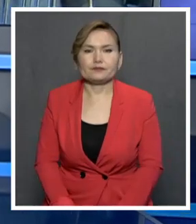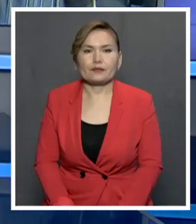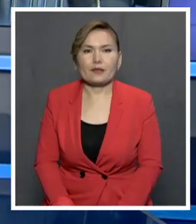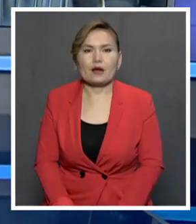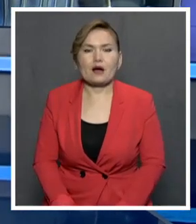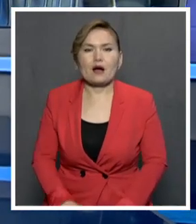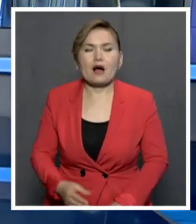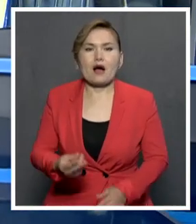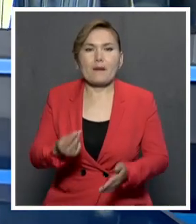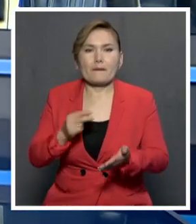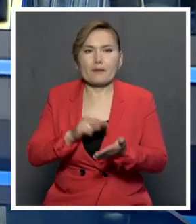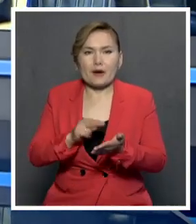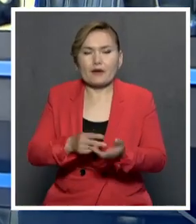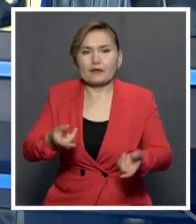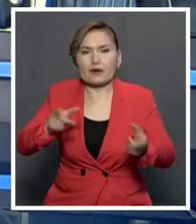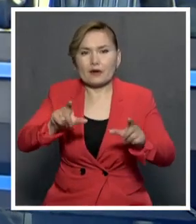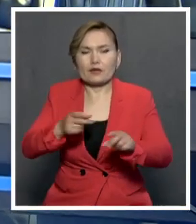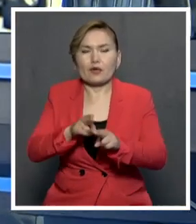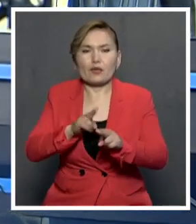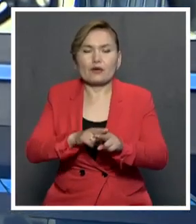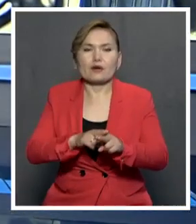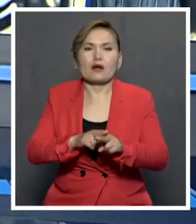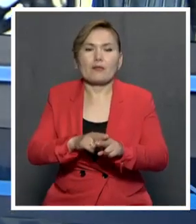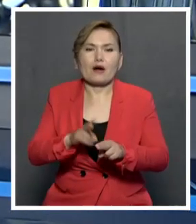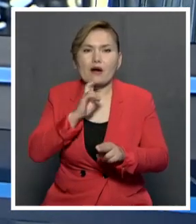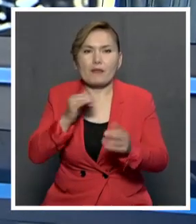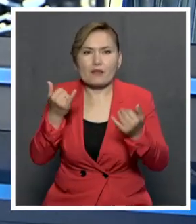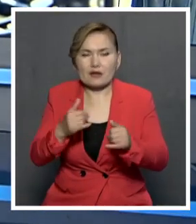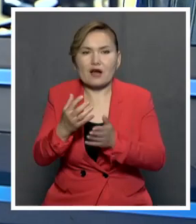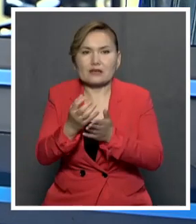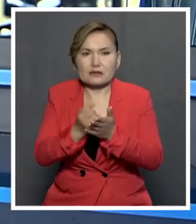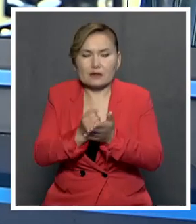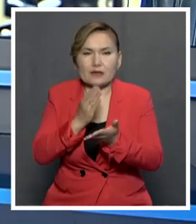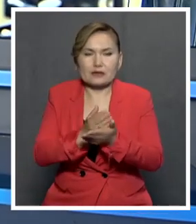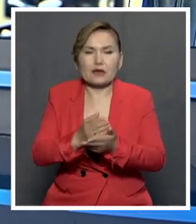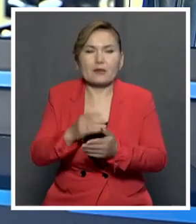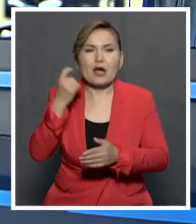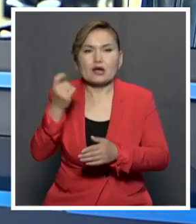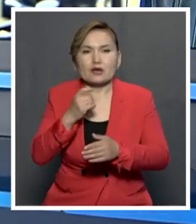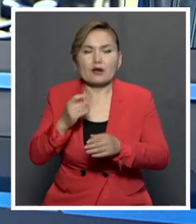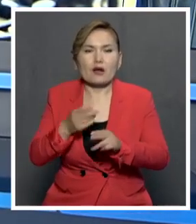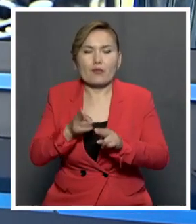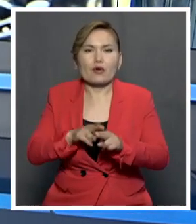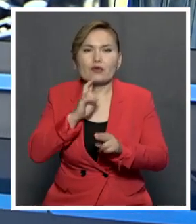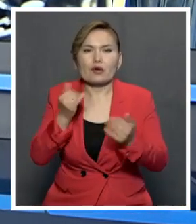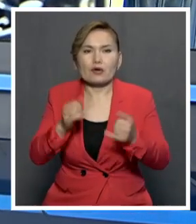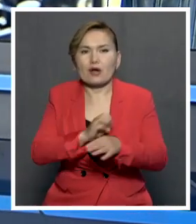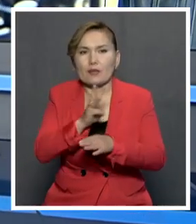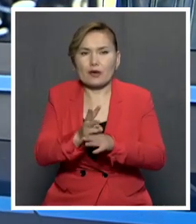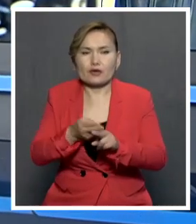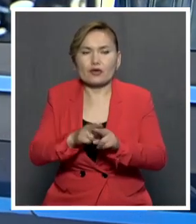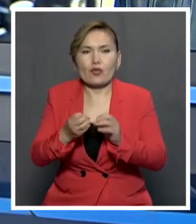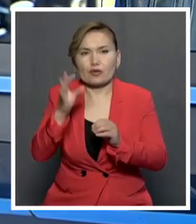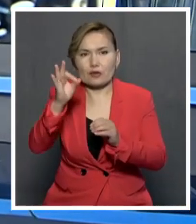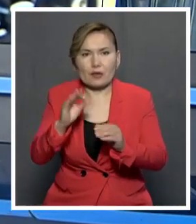өнімдері қымбаттаса да, шаруалар арзандатылған дизель отынмен қамтылды. Литрі 165 теңге. Бұл нарықтағыдан 14%-ға төмен.